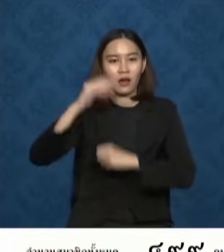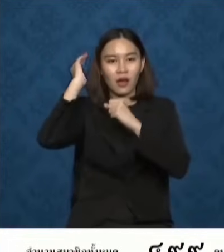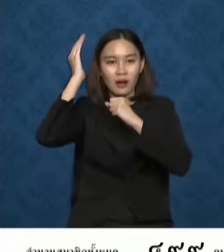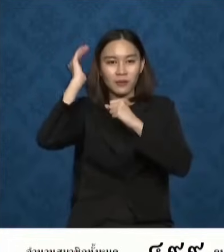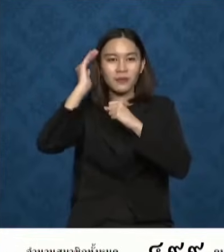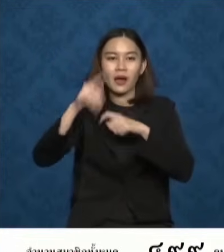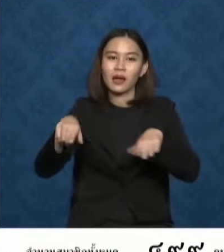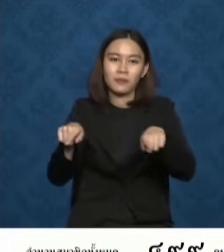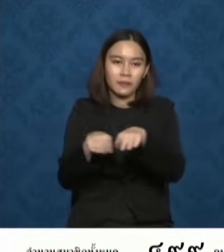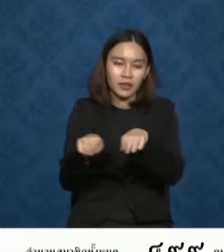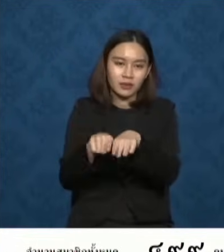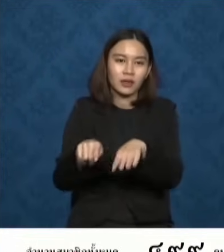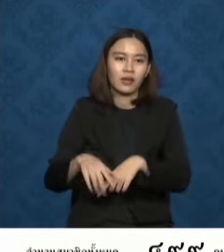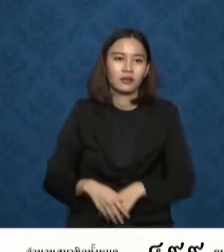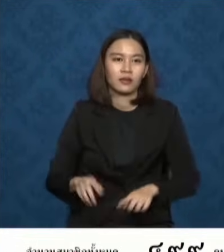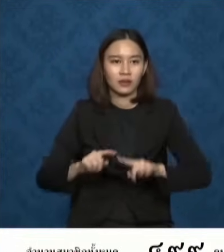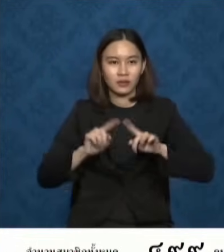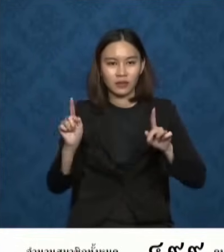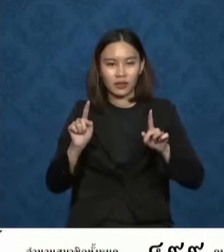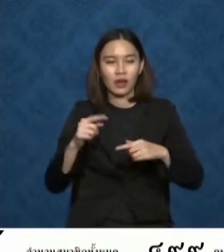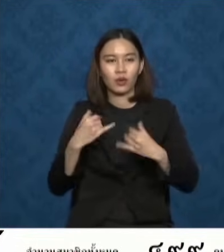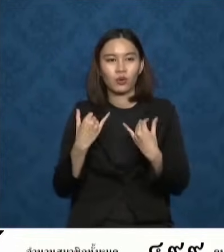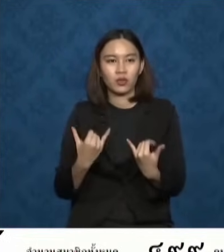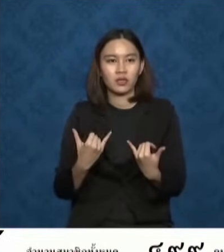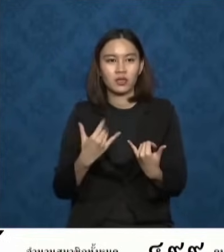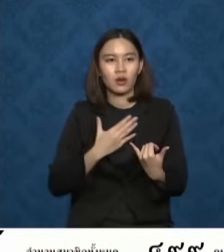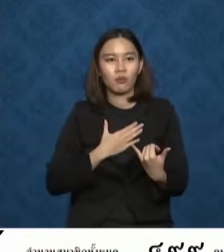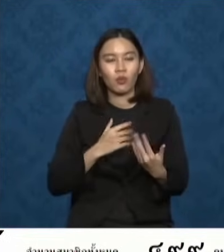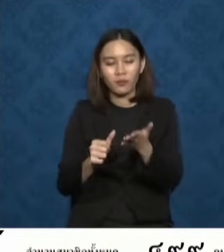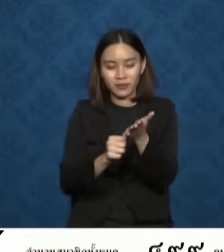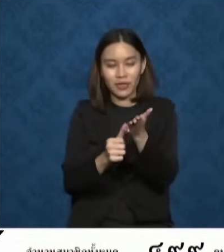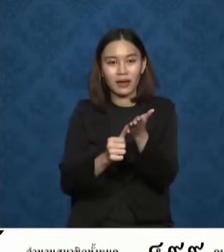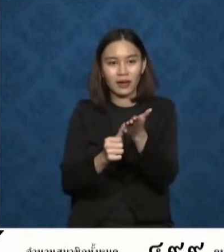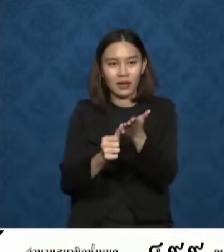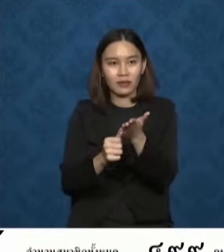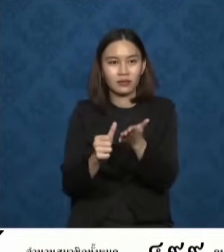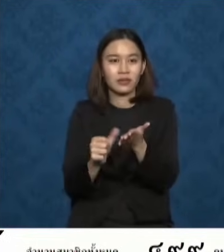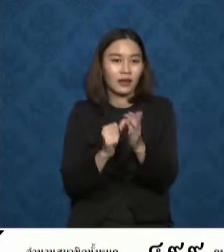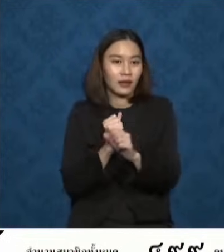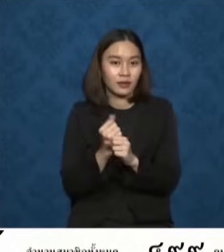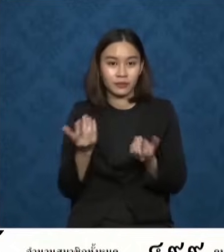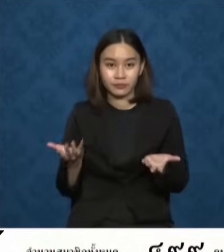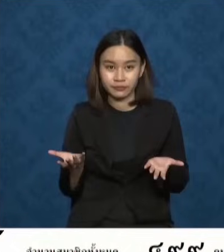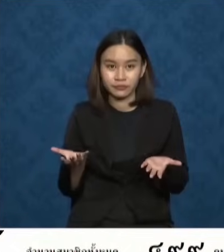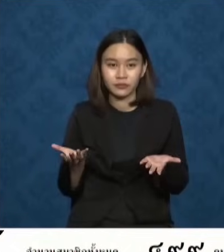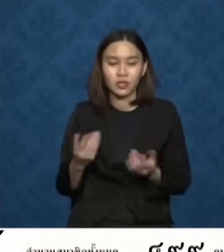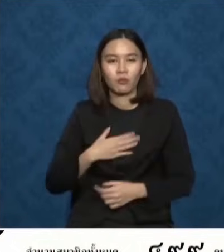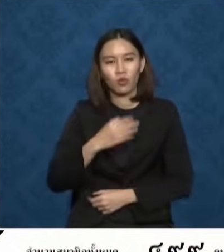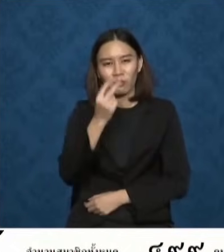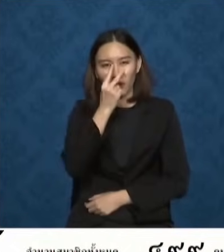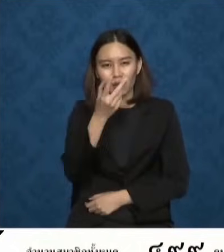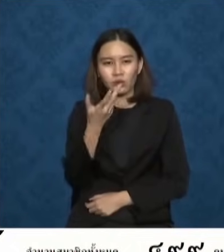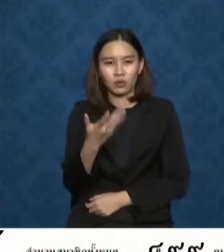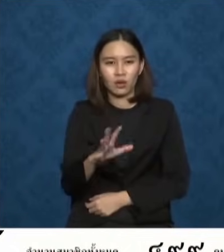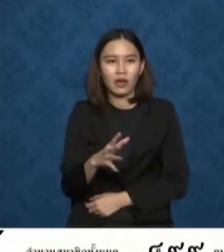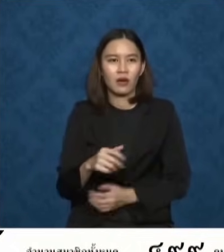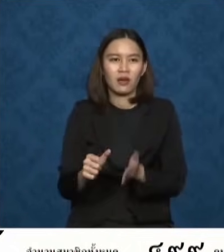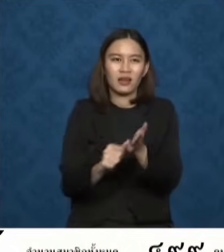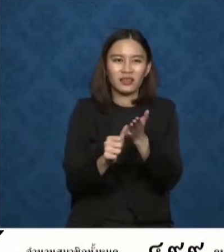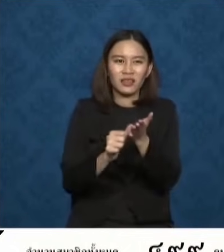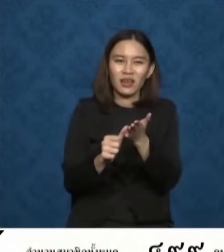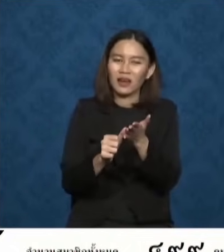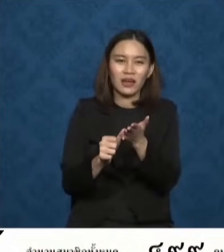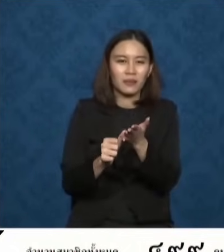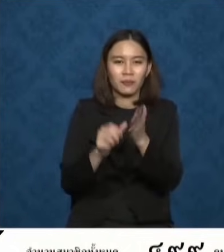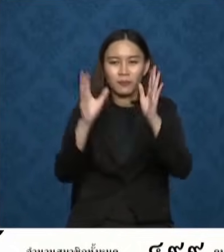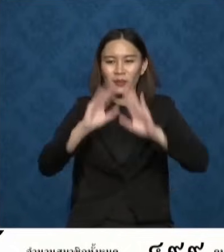ด้วยกันแต่เพียงแต่ว่าวันนี้ผมมาแก้ยังไงทีนี้ผมมาดูแล้วนี่แก้ยังไงก็โด